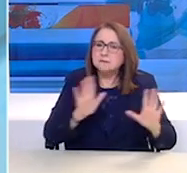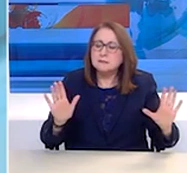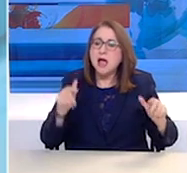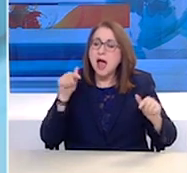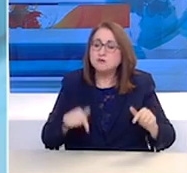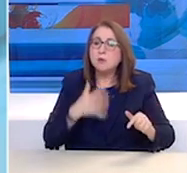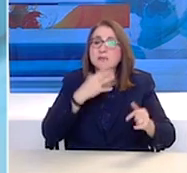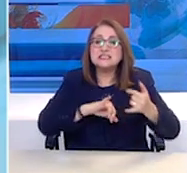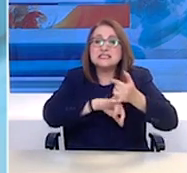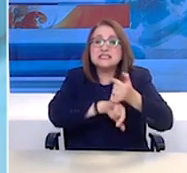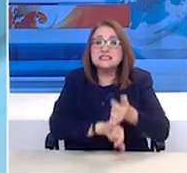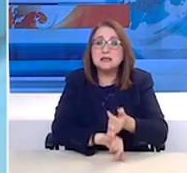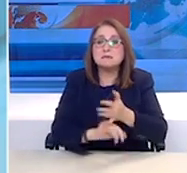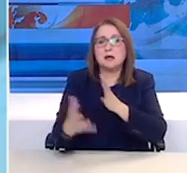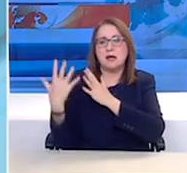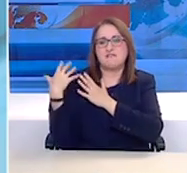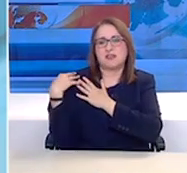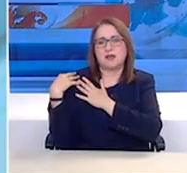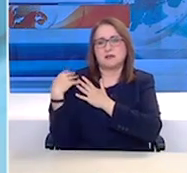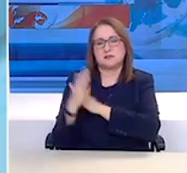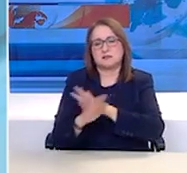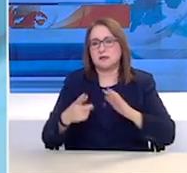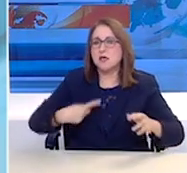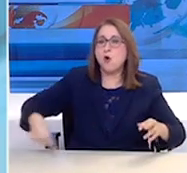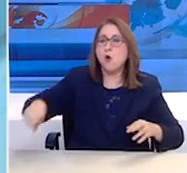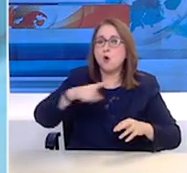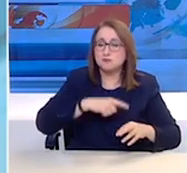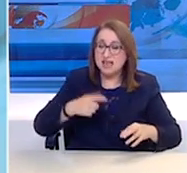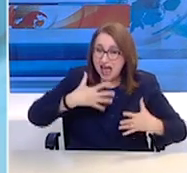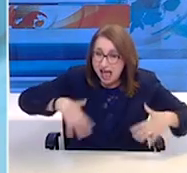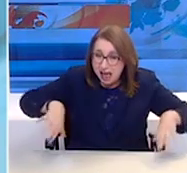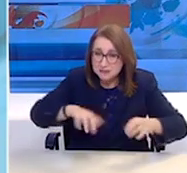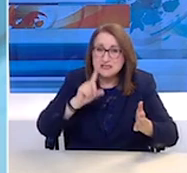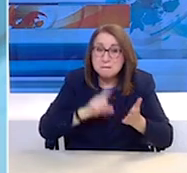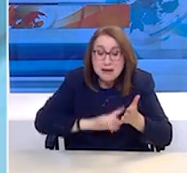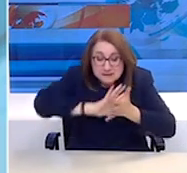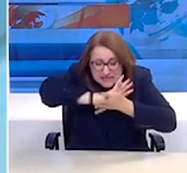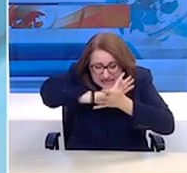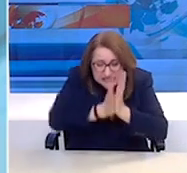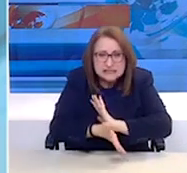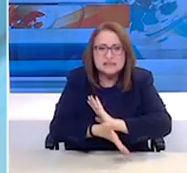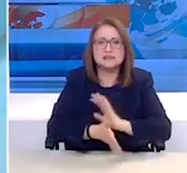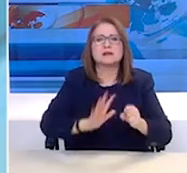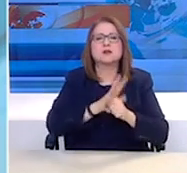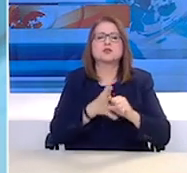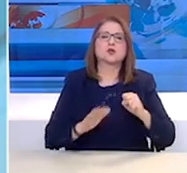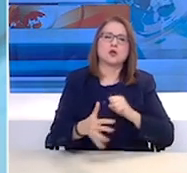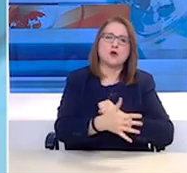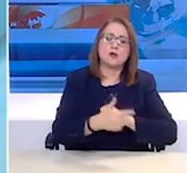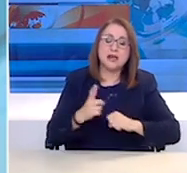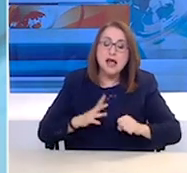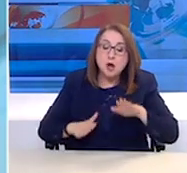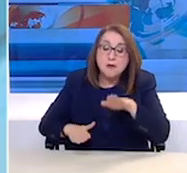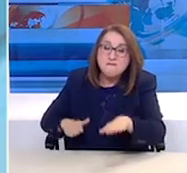στίχημα ευθύνης για όλους μας. Μένουμε σπίτι και μόνο σπίτι. Τσακίζουμε τον ιό, κάνουμε το μεγάλο βήμα. Σε λίγο καιρό παίρνουμε τις ζωές μας